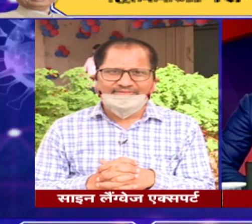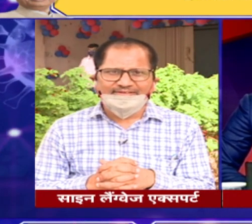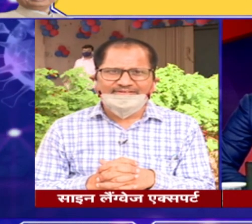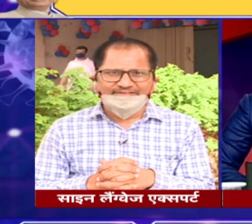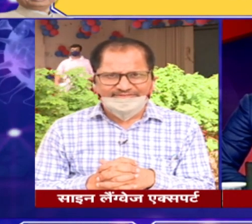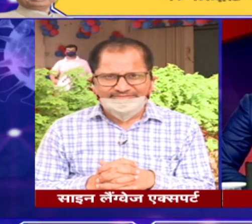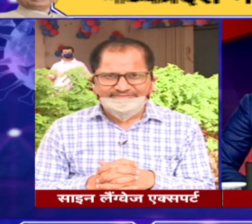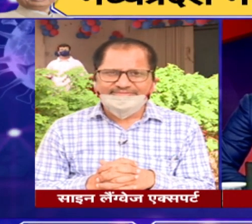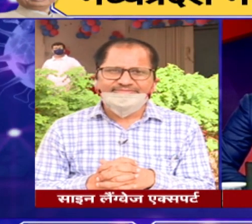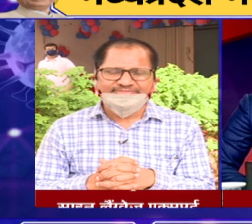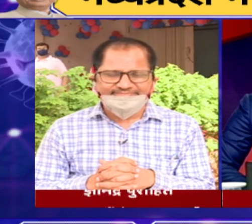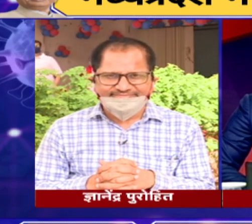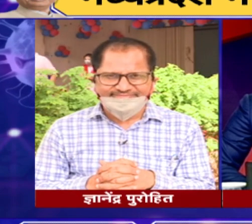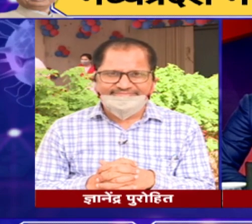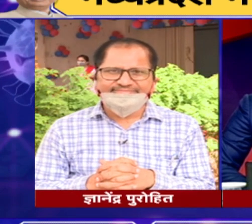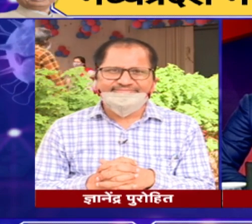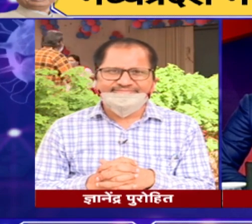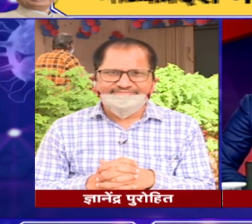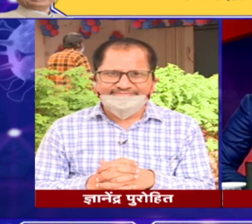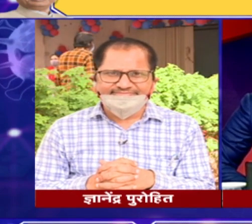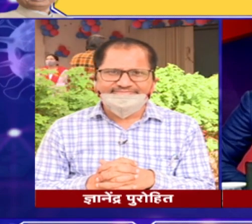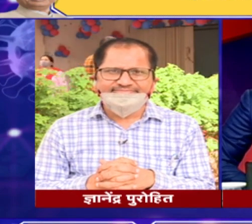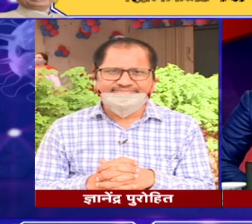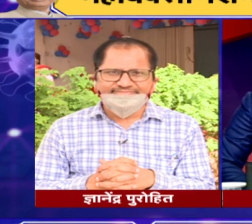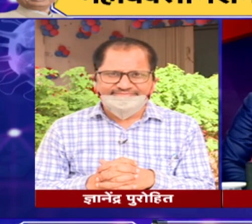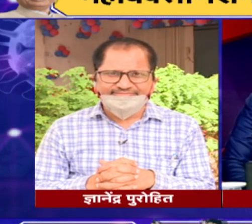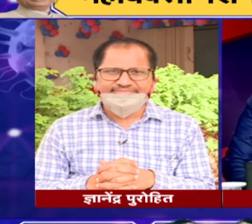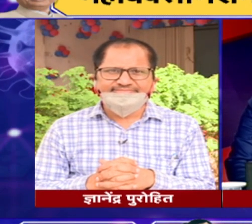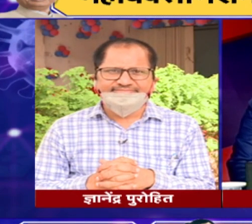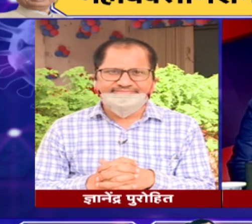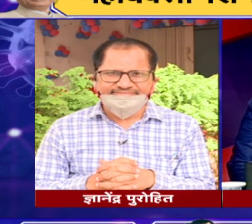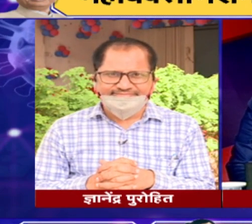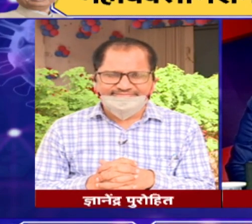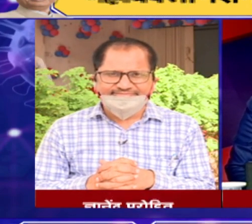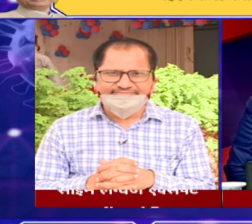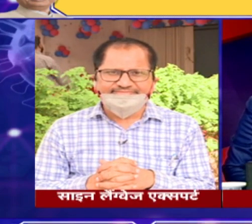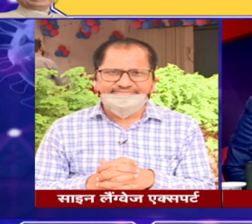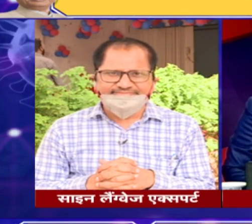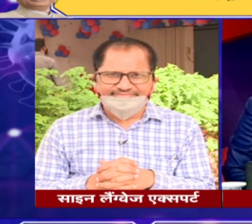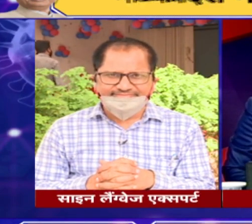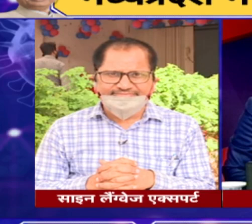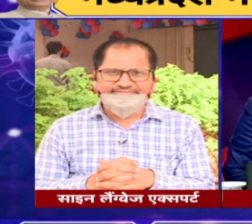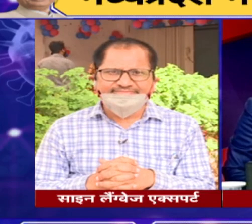मंत्री प्रद्युम्न सिंह तोमर साहब हमारे साथ जुड़ रहे हैं। प्रद्युम्न सिंह जी, स्वागत है आपका IBC 24 में।